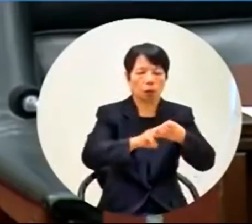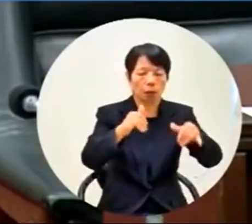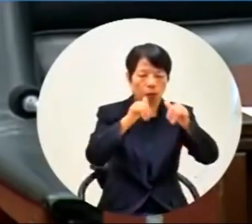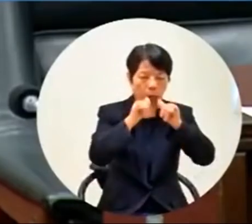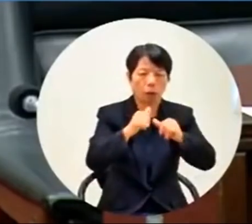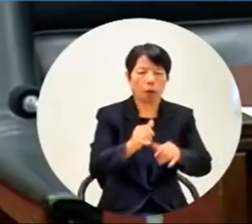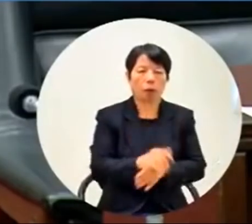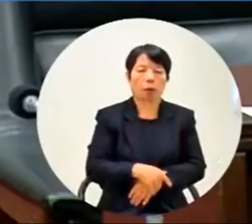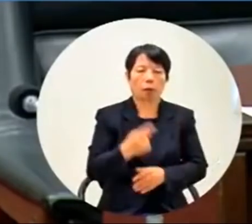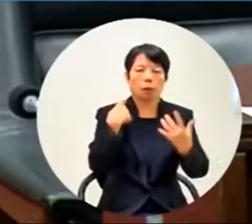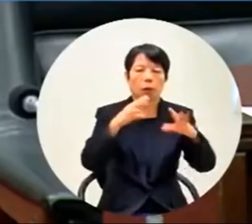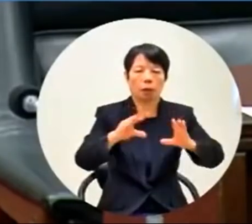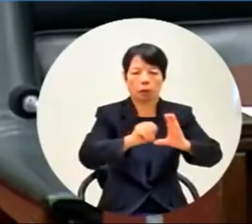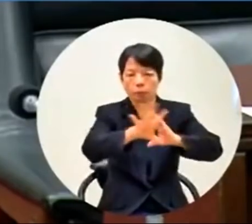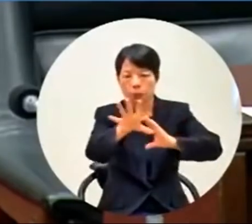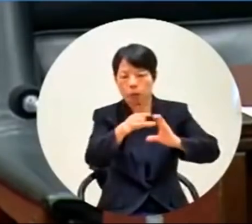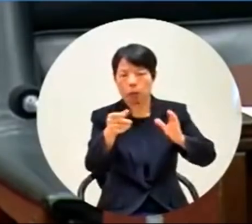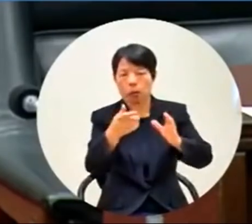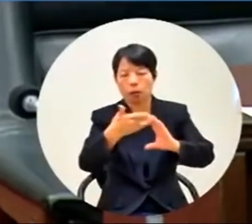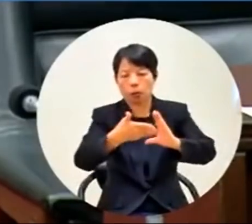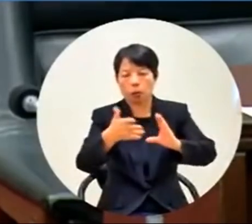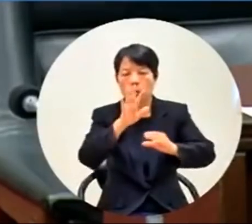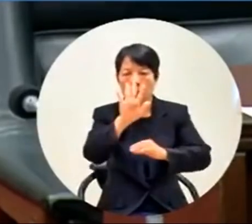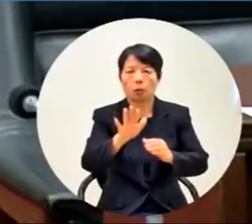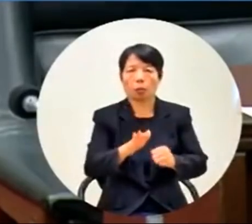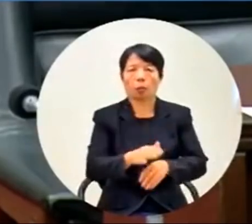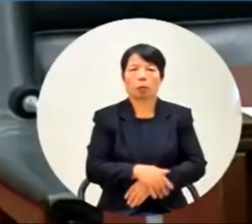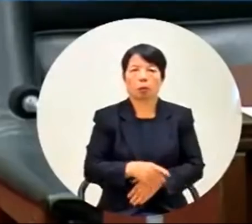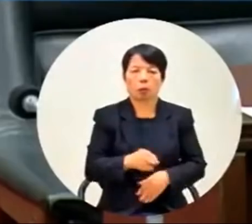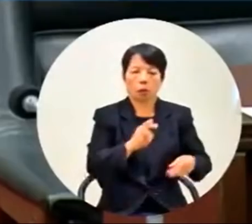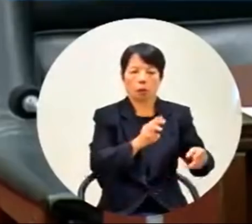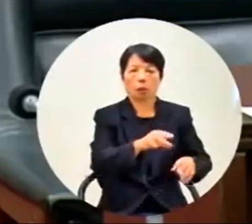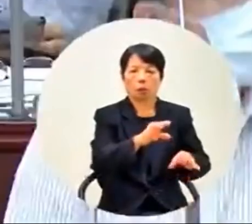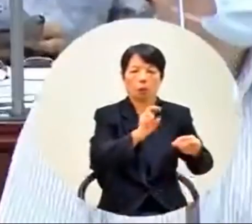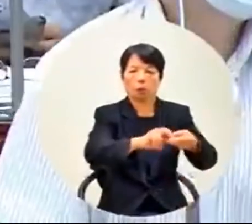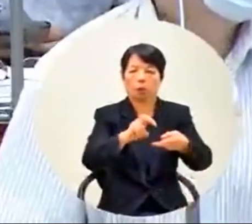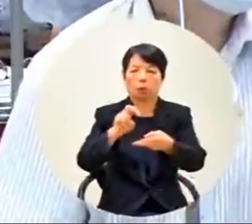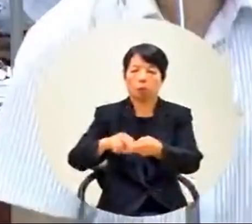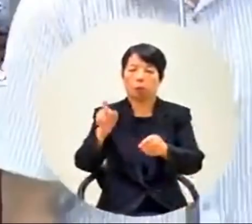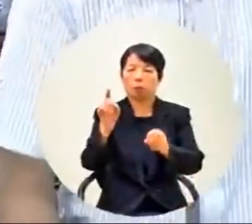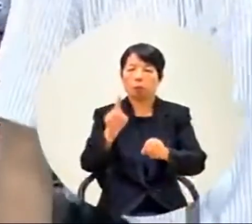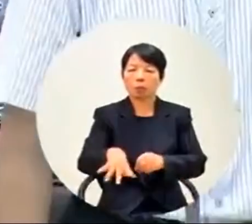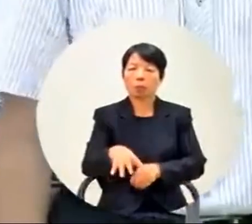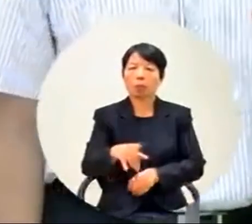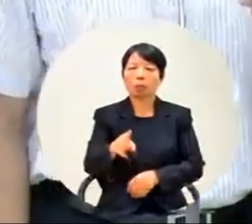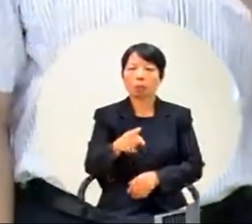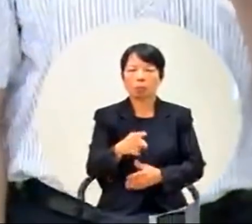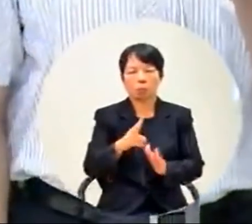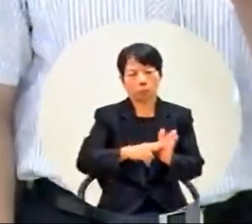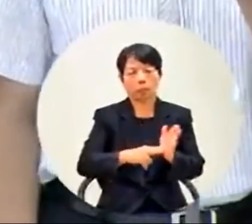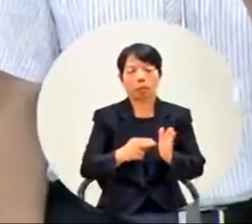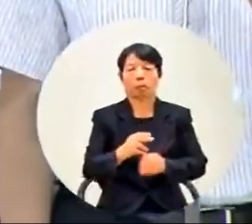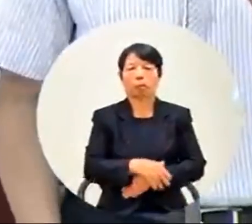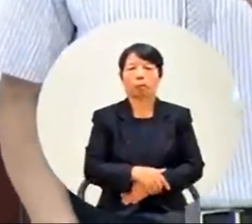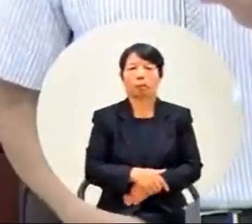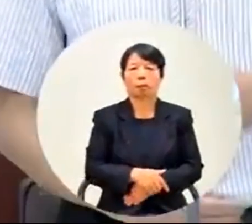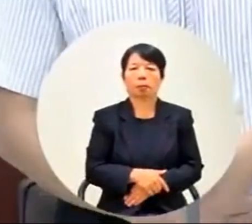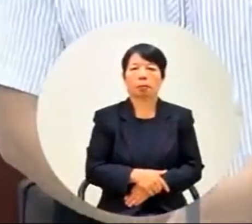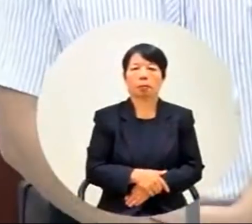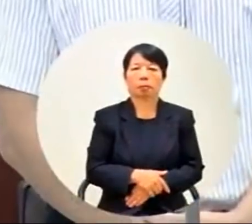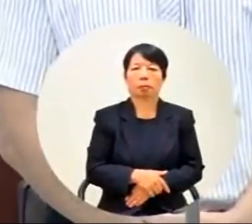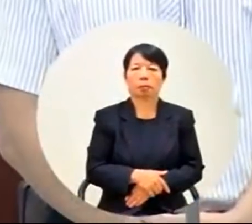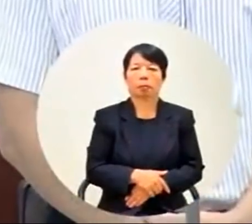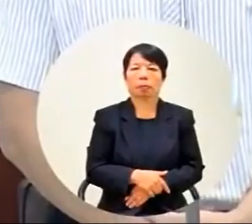新闻的地方，你认得出是哪两个地方吗？回答一下吧。 请局长答复。 谢主席，谢